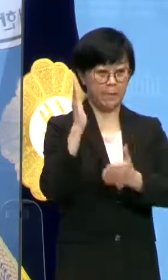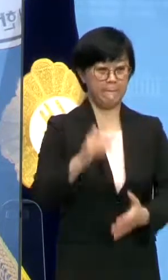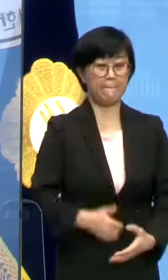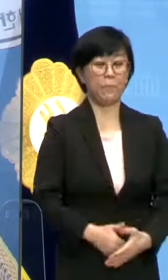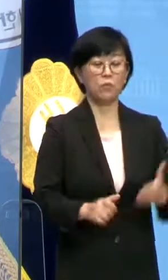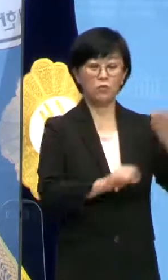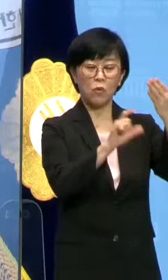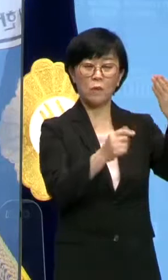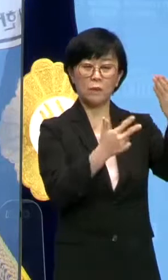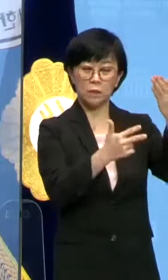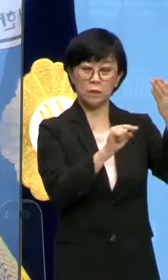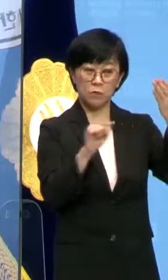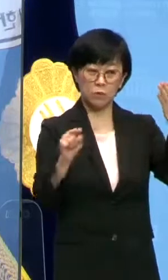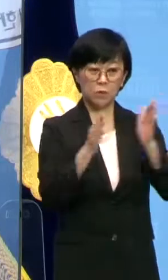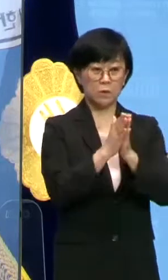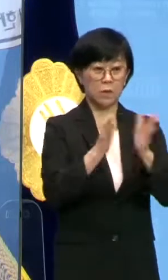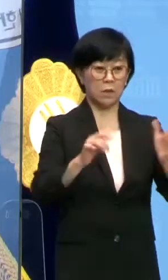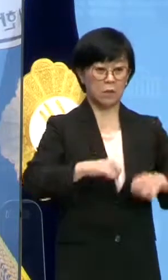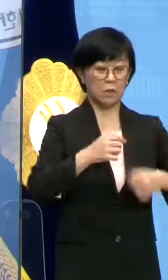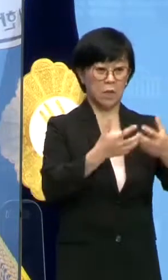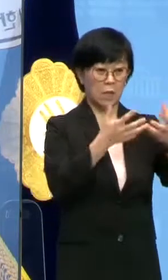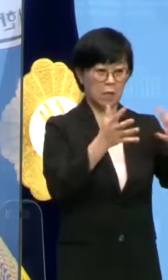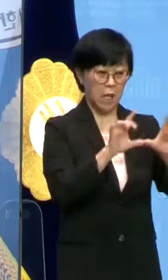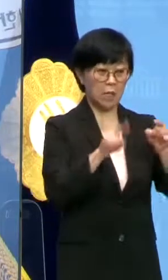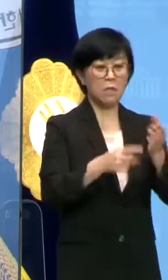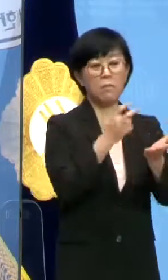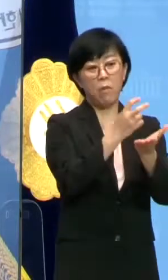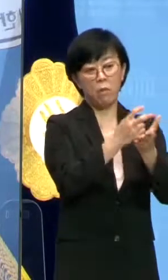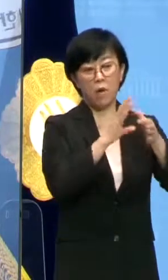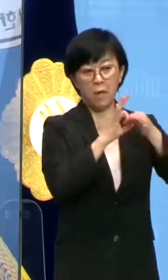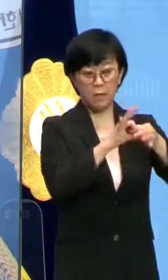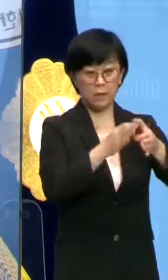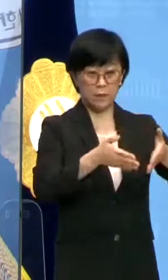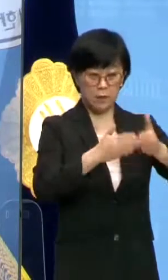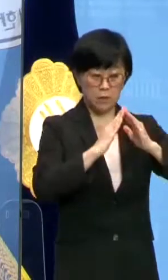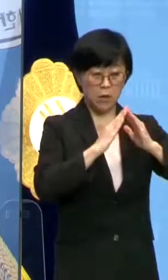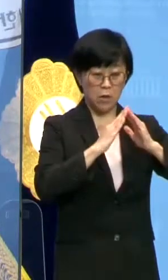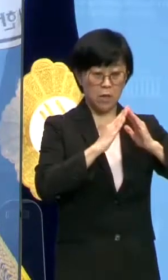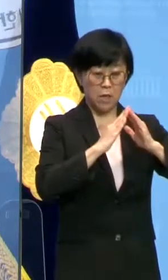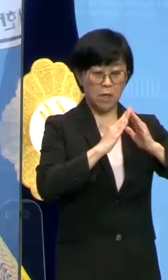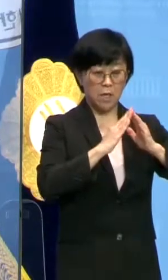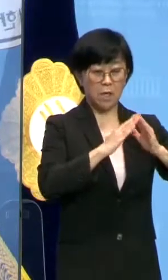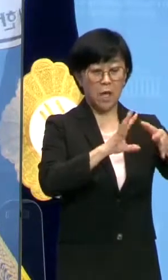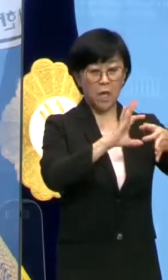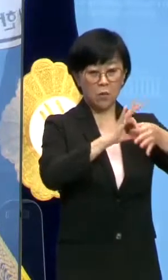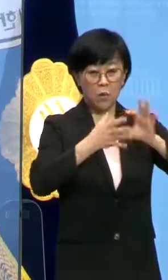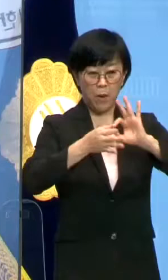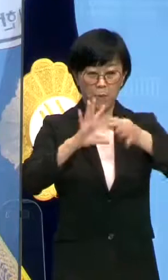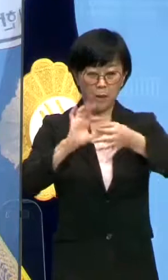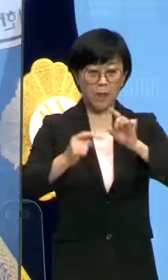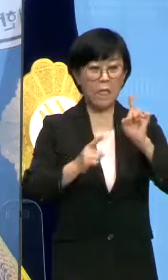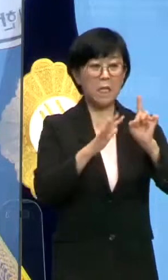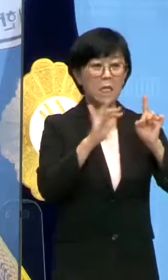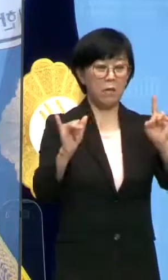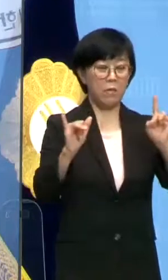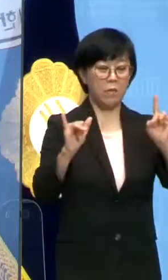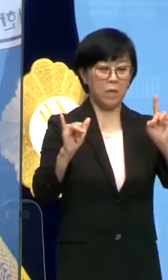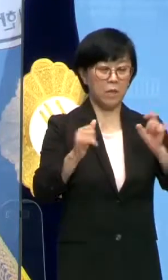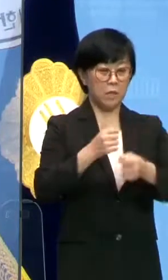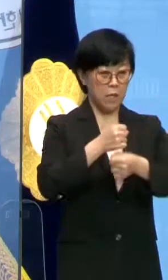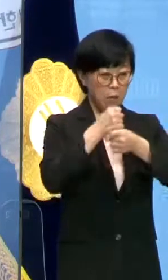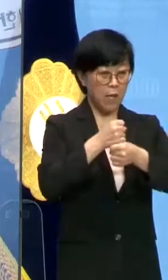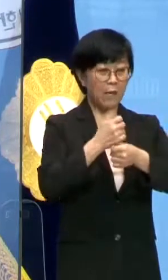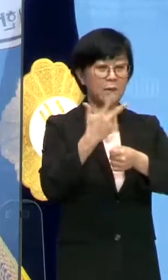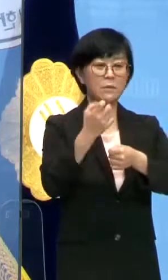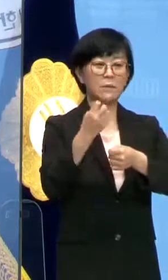9월 7일 부터 시작한 정의당 중대 제의 기업 처벌법 제정 릴레이 1인 시위가 오늘로 73 을 차가